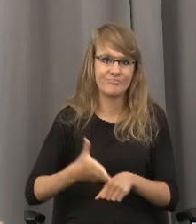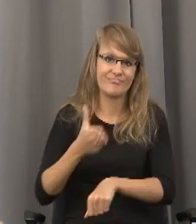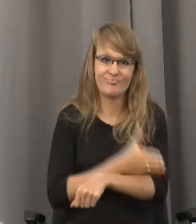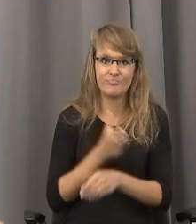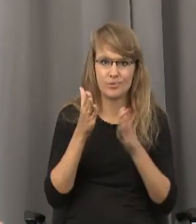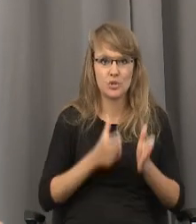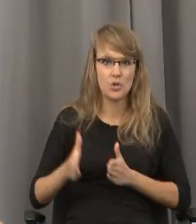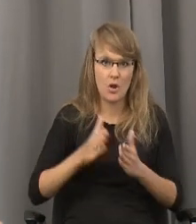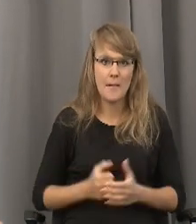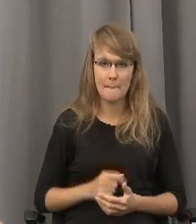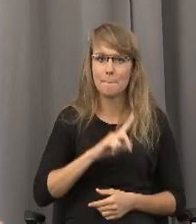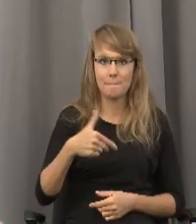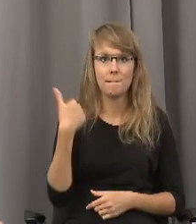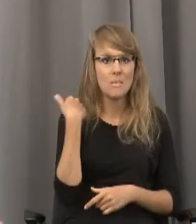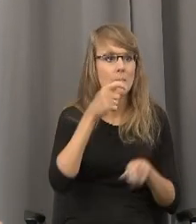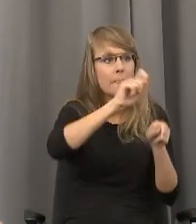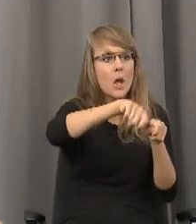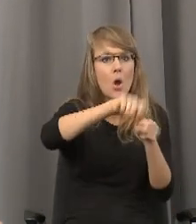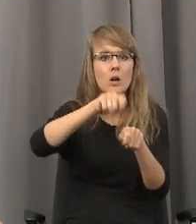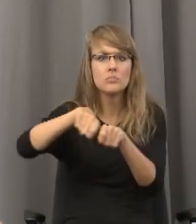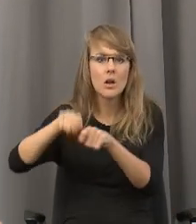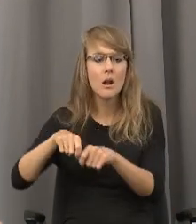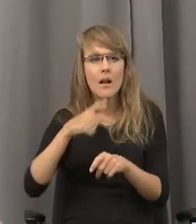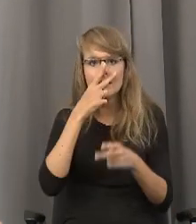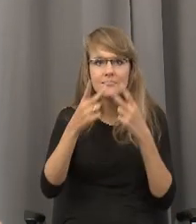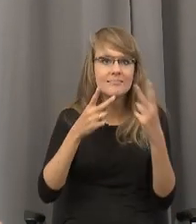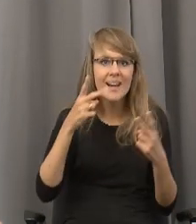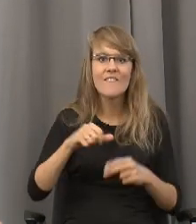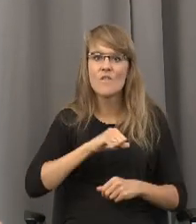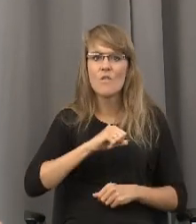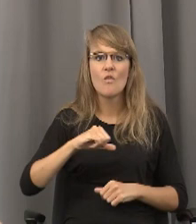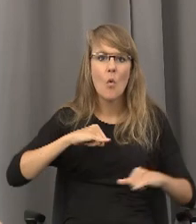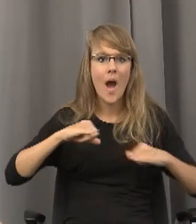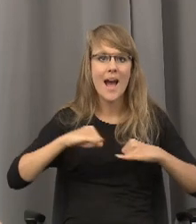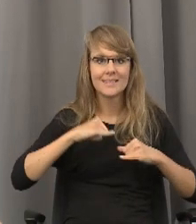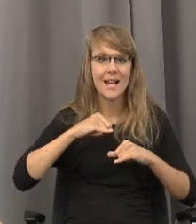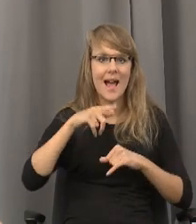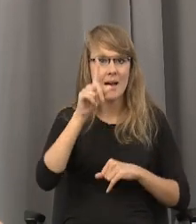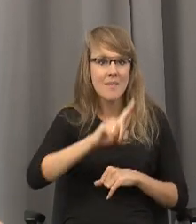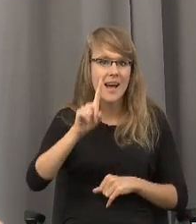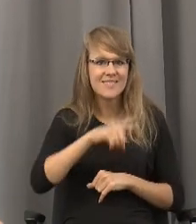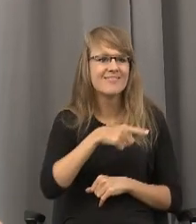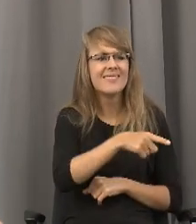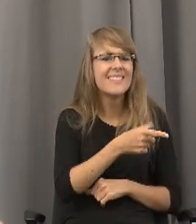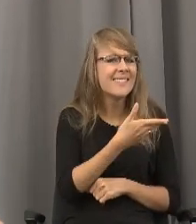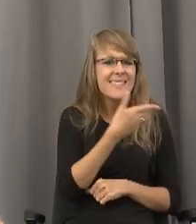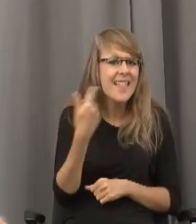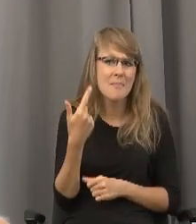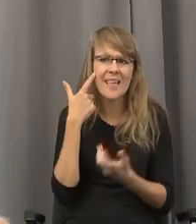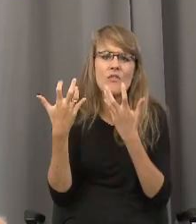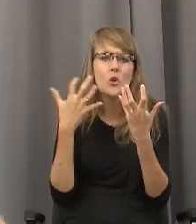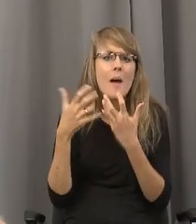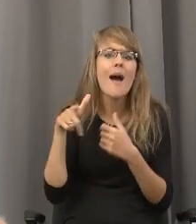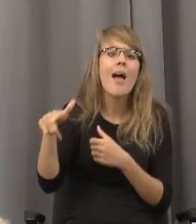trakcie kontroli ustaliliśmy, że władze publiczne nie posiadają pełnych lub nawet przybliżonych danych o liczbie